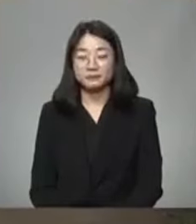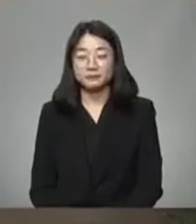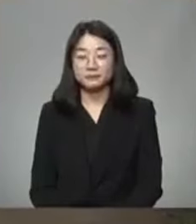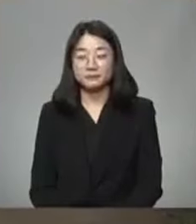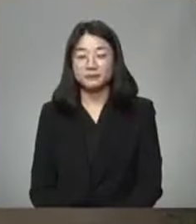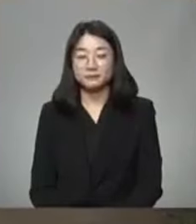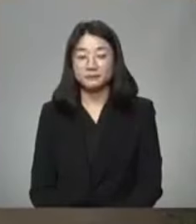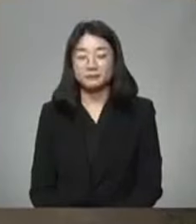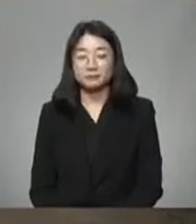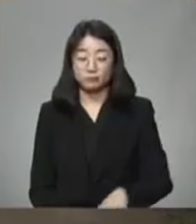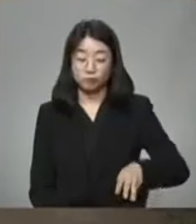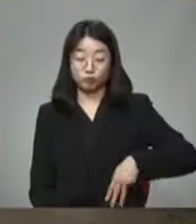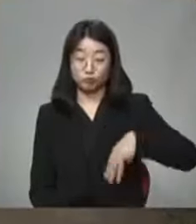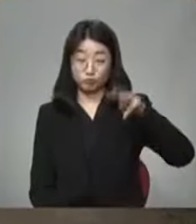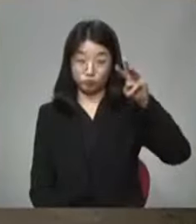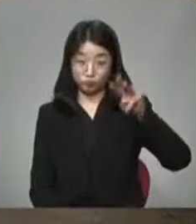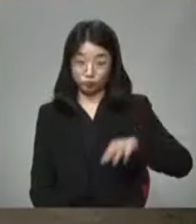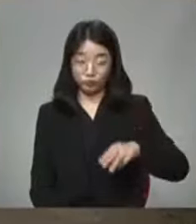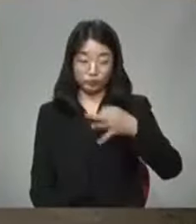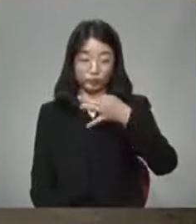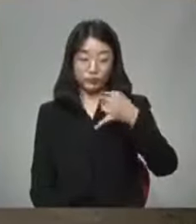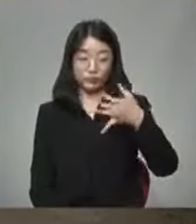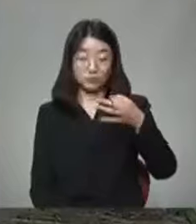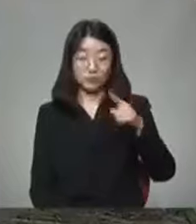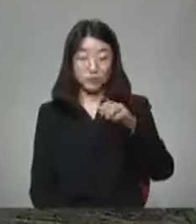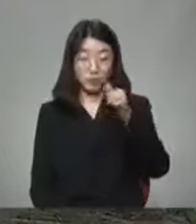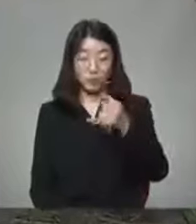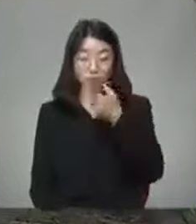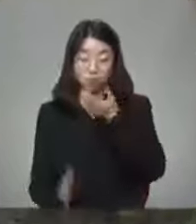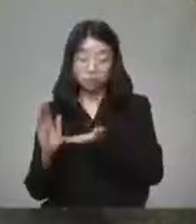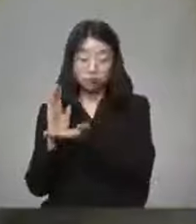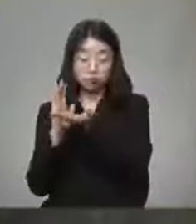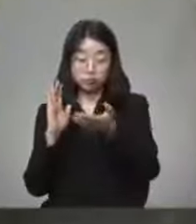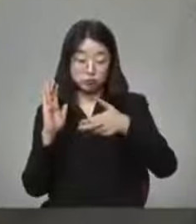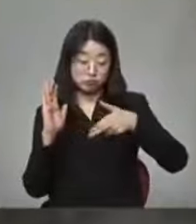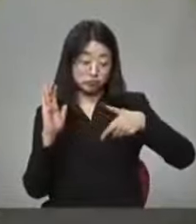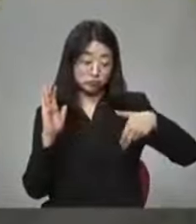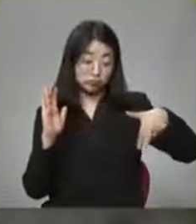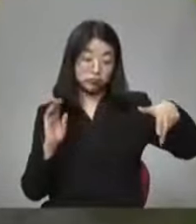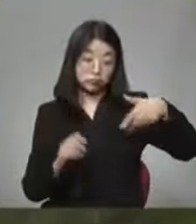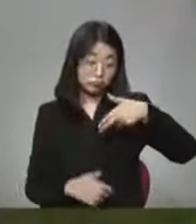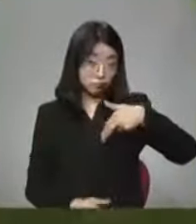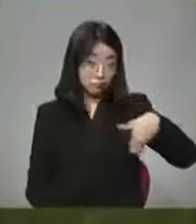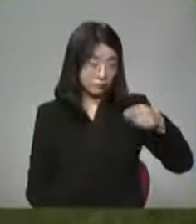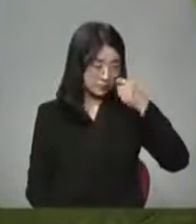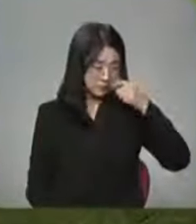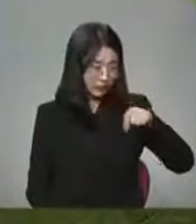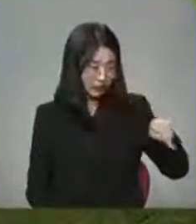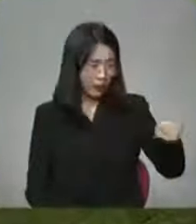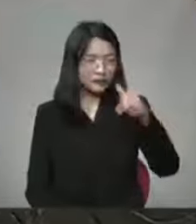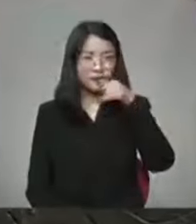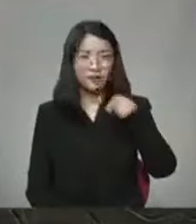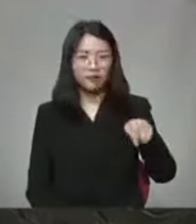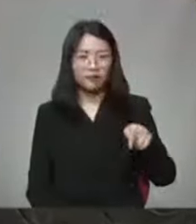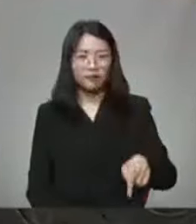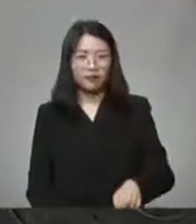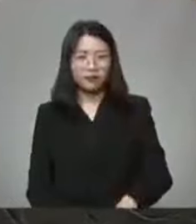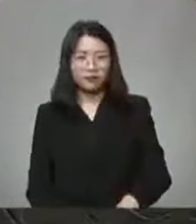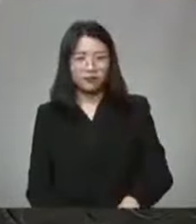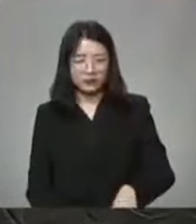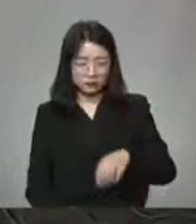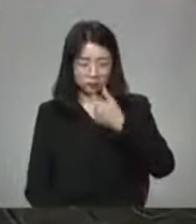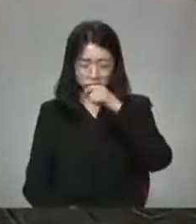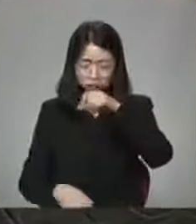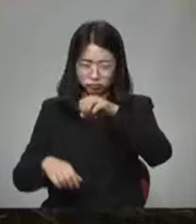돌아봤습니다 춘천 도시 모수인 의모 바로 옆에 산책로입니다 길을 따라 쓰레기가 가득합니다 음식 배달 용기는